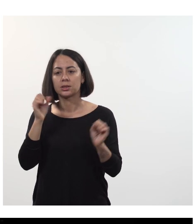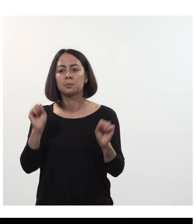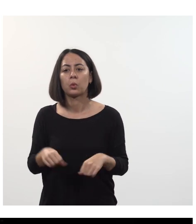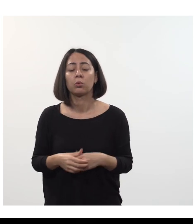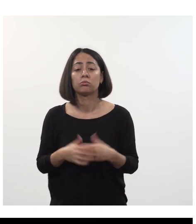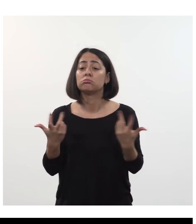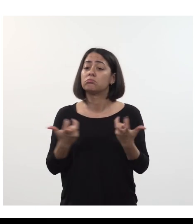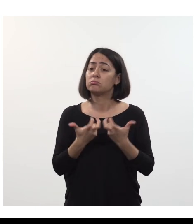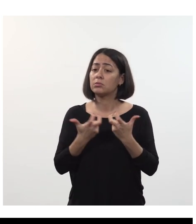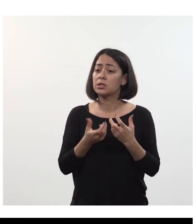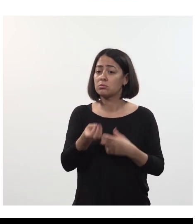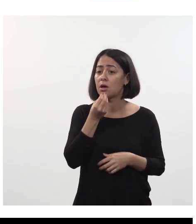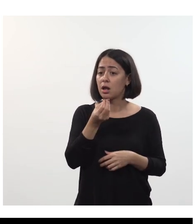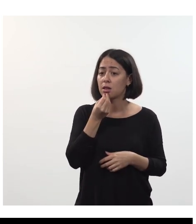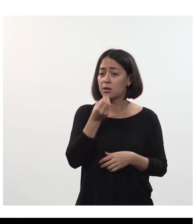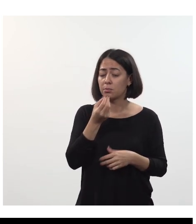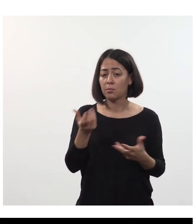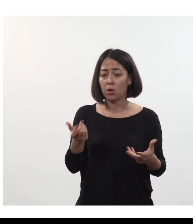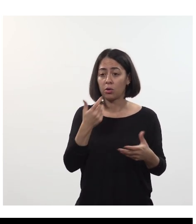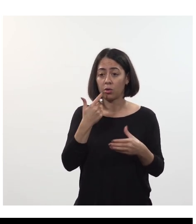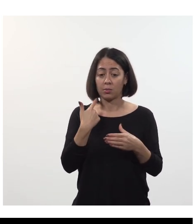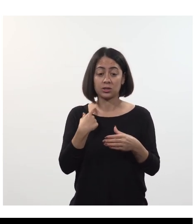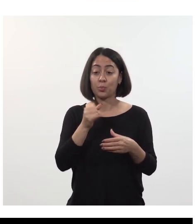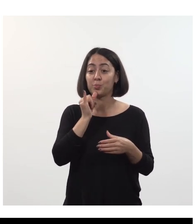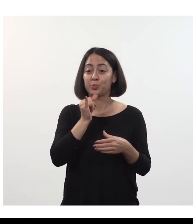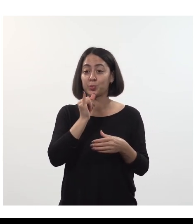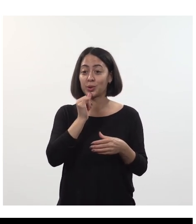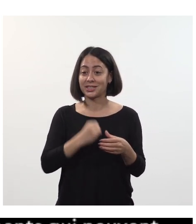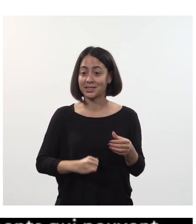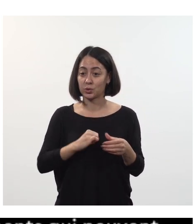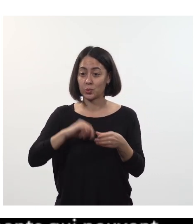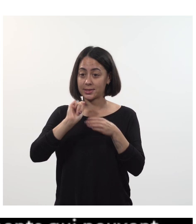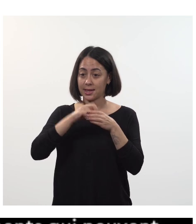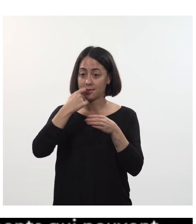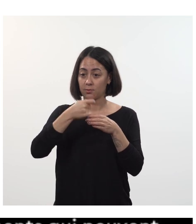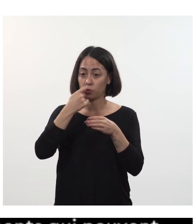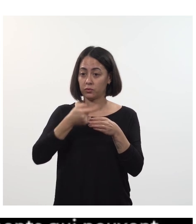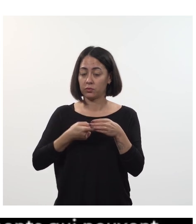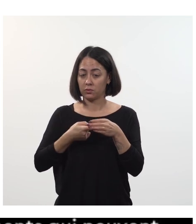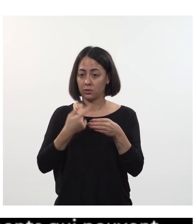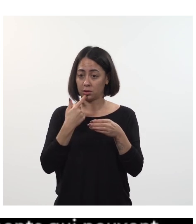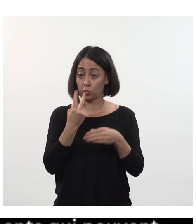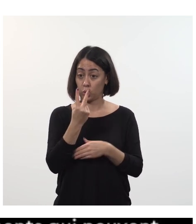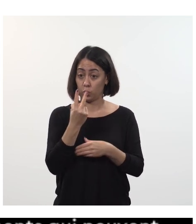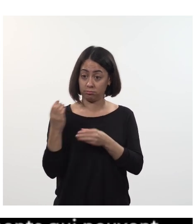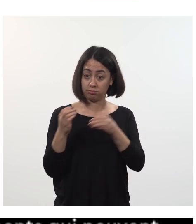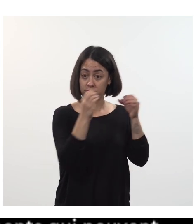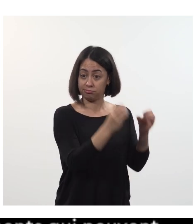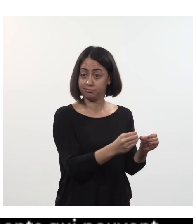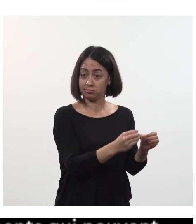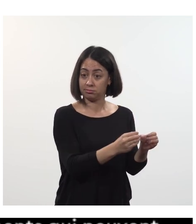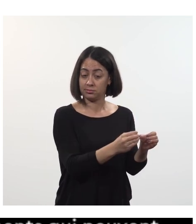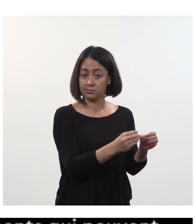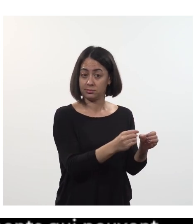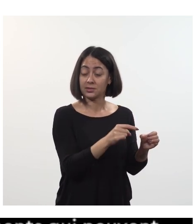qu'on trouve couramment. Je prends l'exemple des petits suisses. On sait que avec, si on donne par exemple 2 petits suisses, on est déjà à